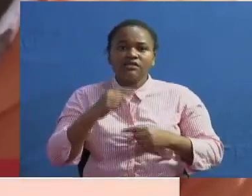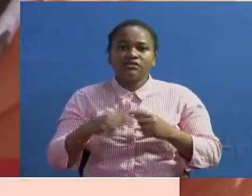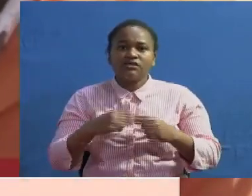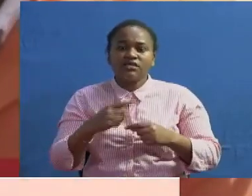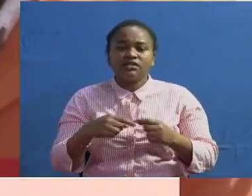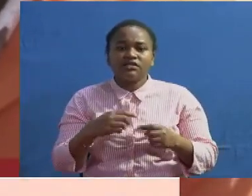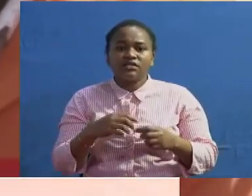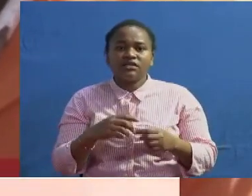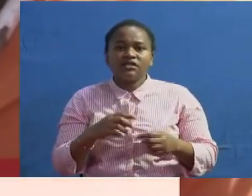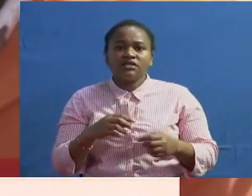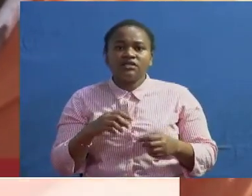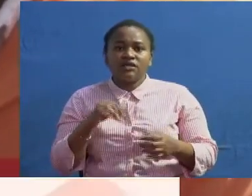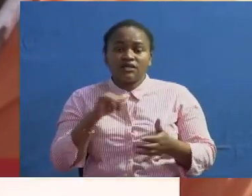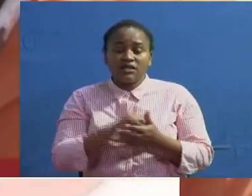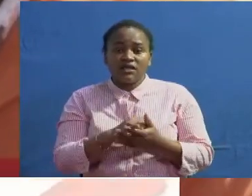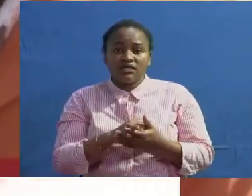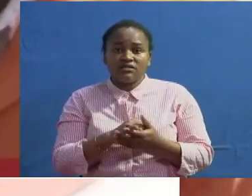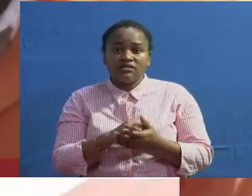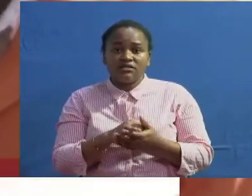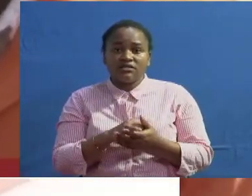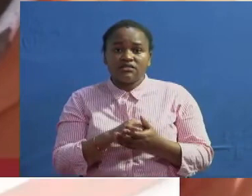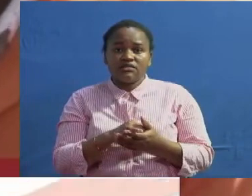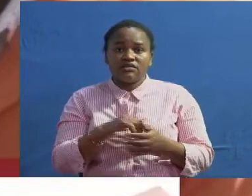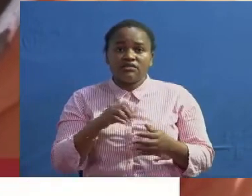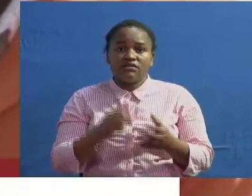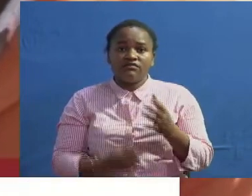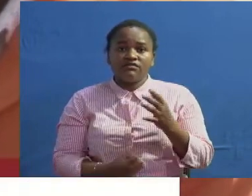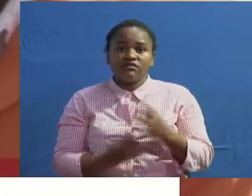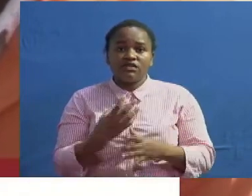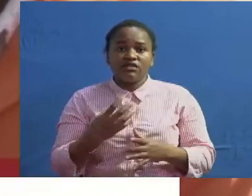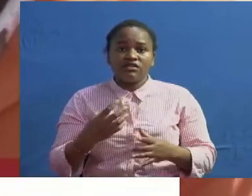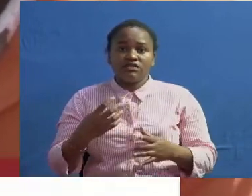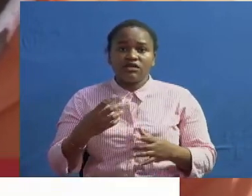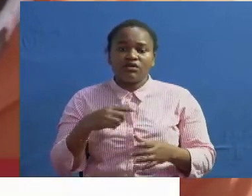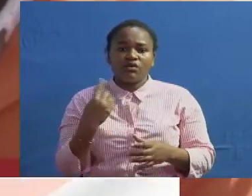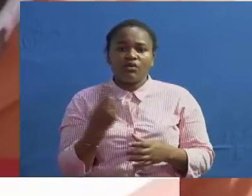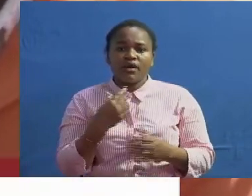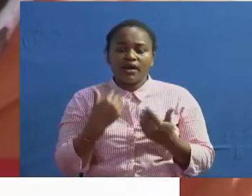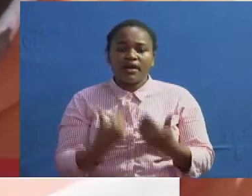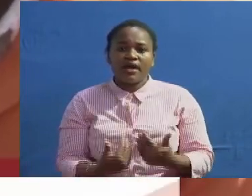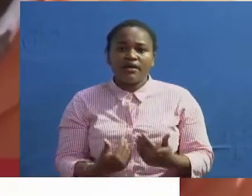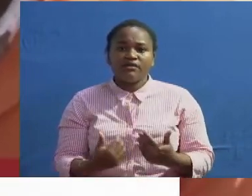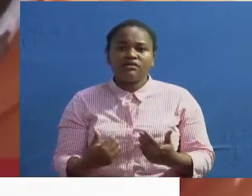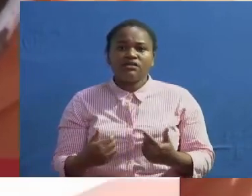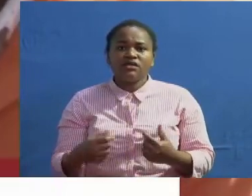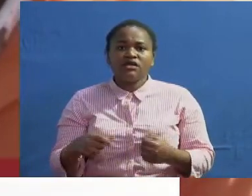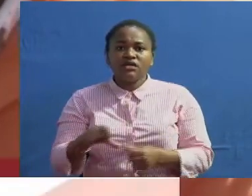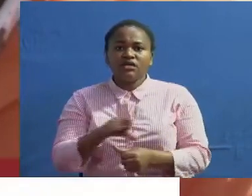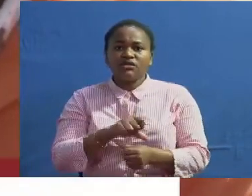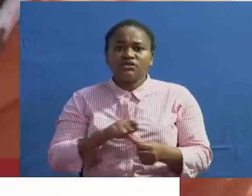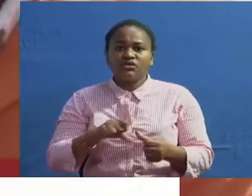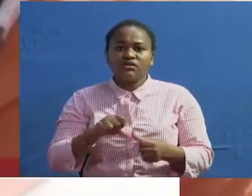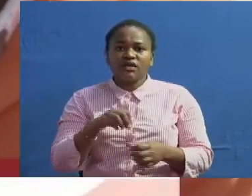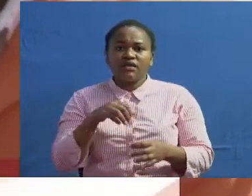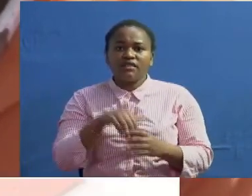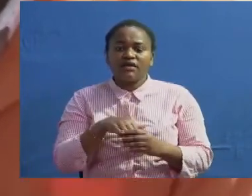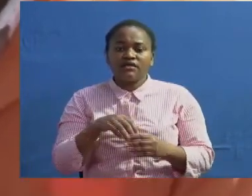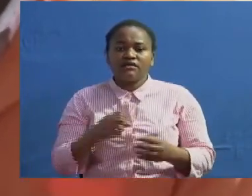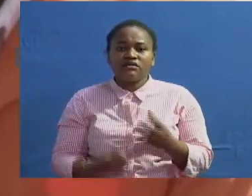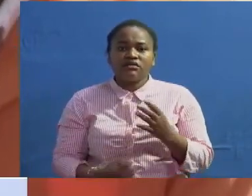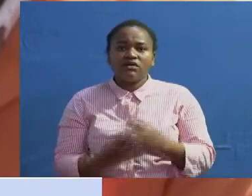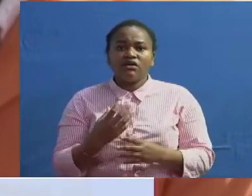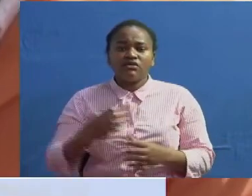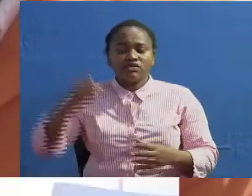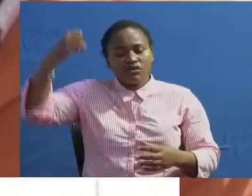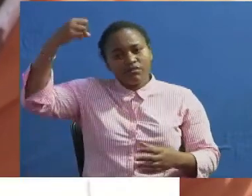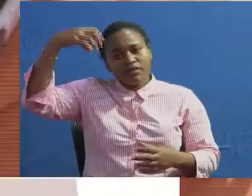Kazi ya maji hasa ni kuzungusha kinu cha kuzalisha umeme, ambao nao unaizungusha alternator ambayo inazalisha nguvu ya